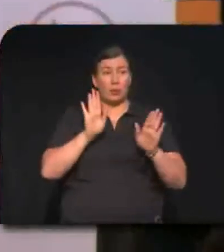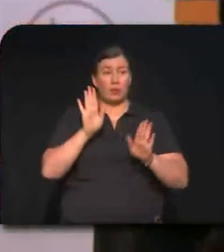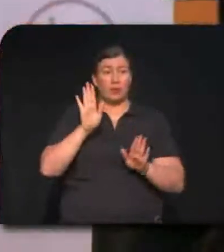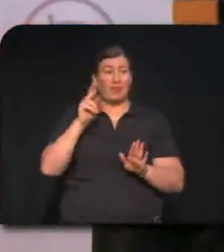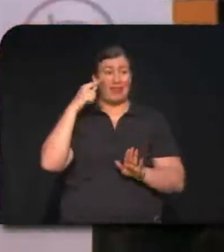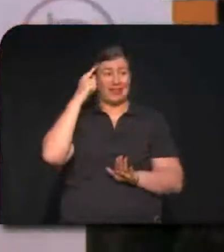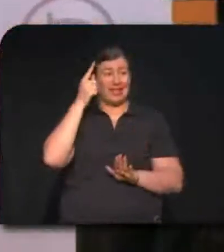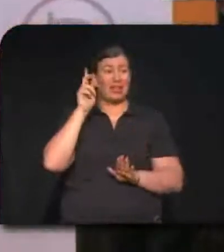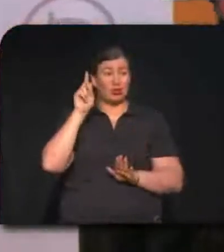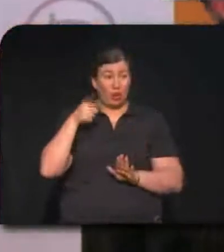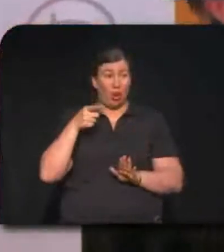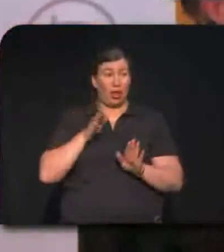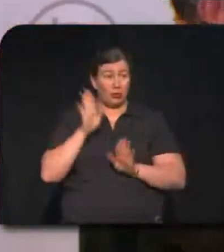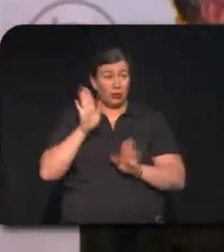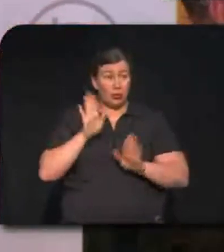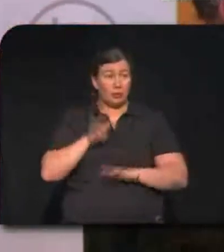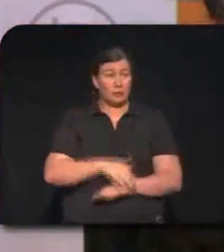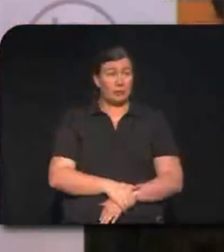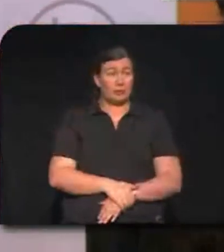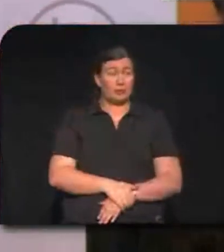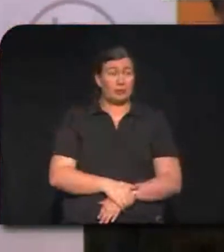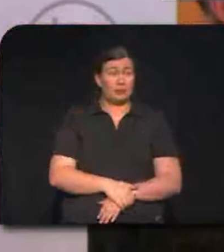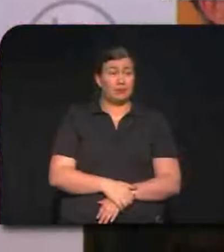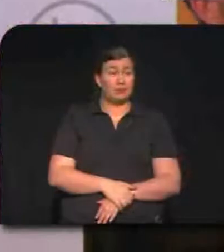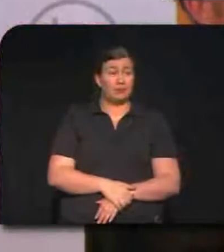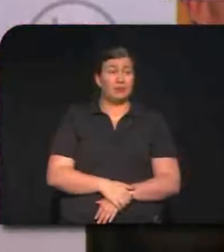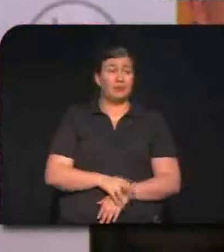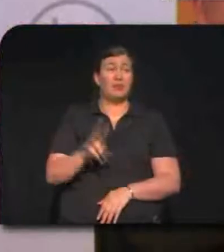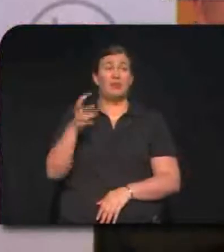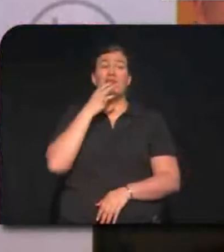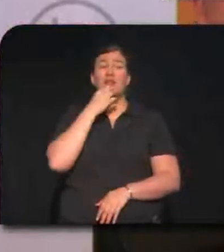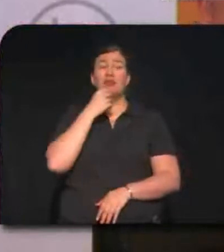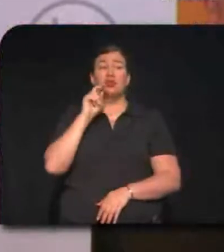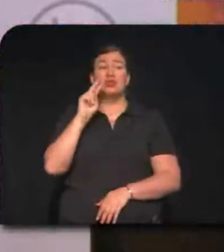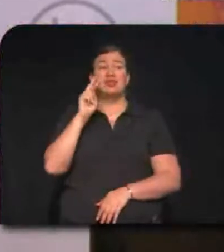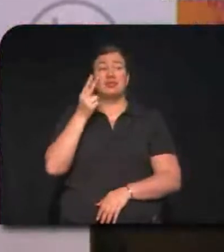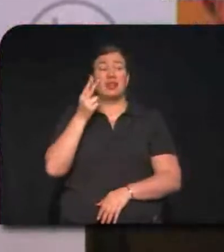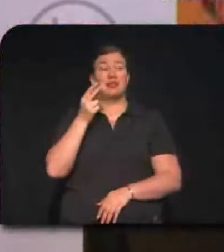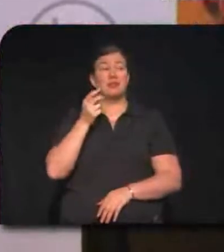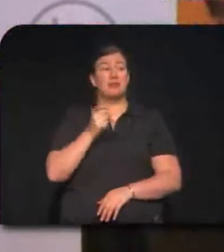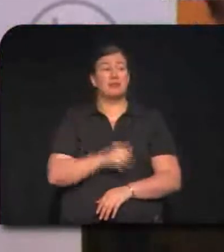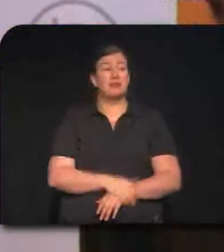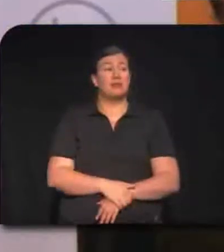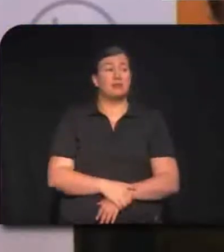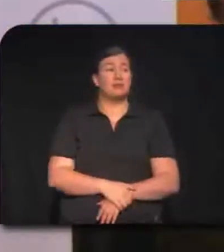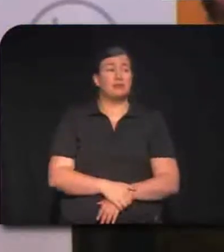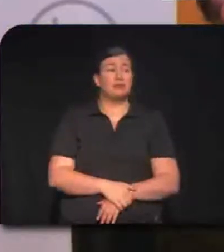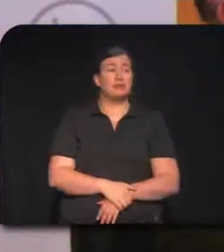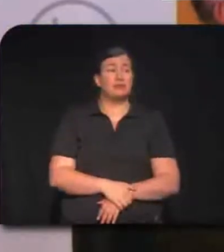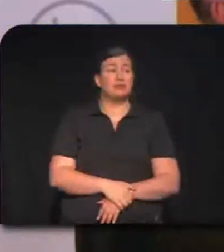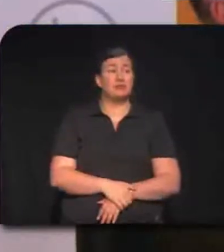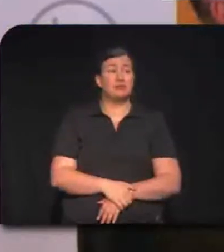Karte wer will dass wir über den zweiten abstimmen also Verteilung